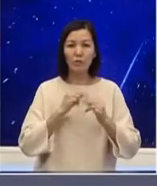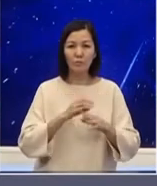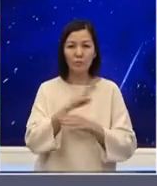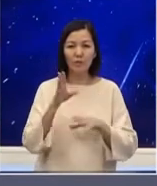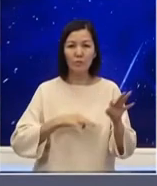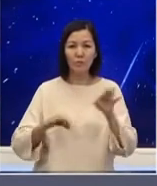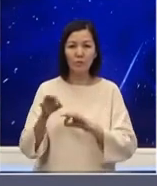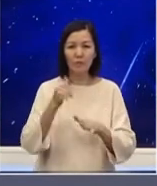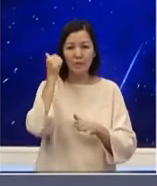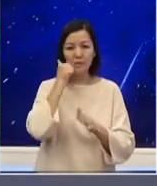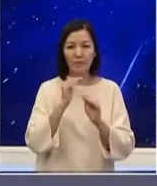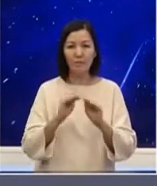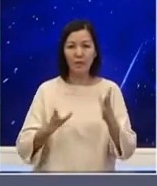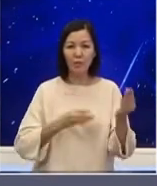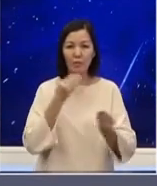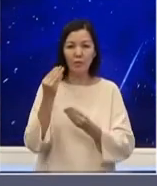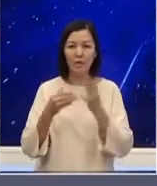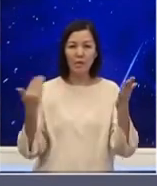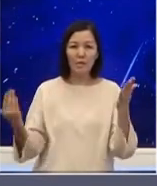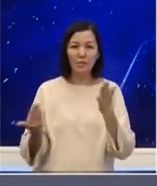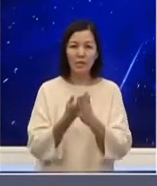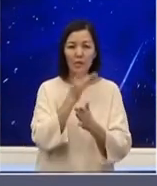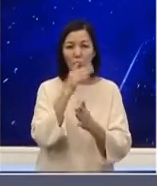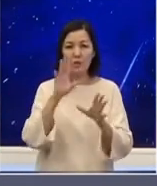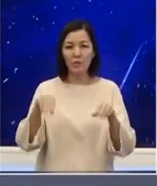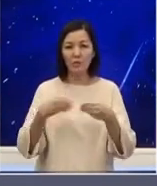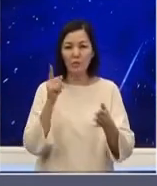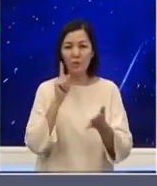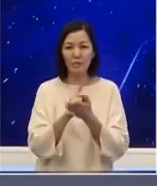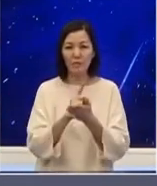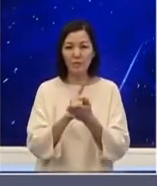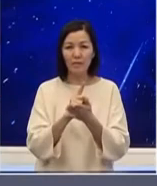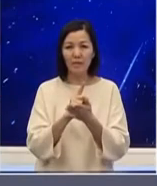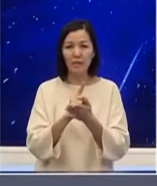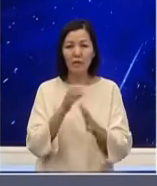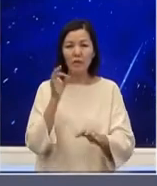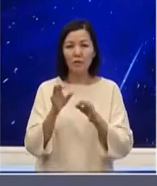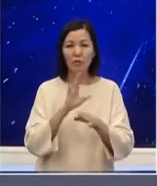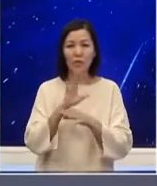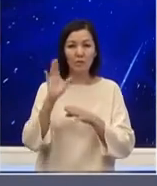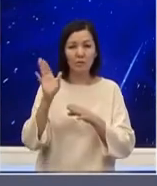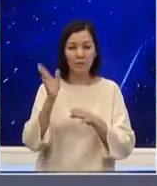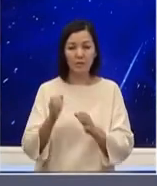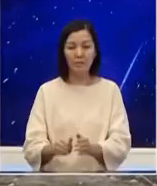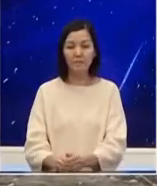аясында ескірген балалар ойын алаңын жаңартып, уақытында өткізуі шарт. Болмаса істері сотқа кетеді.